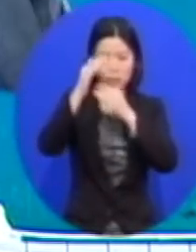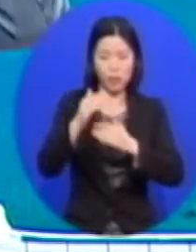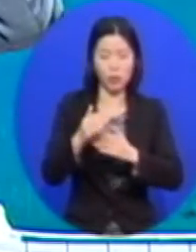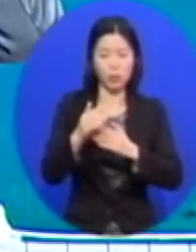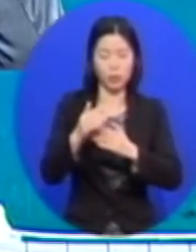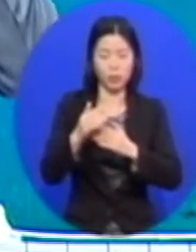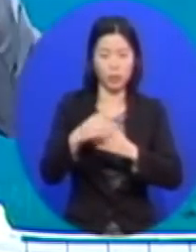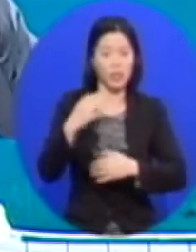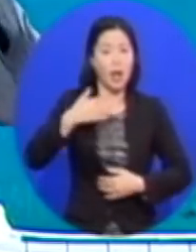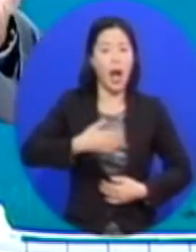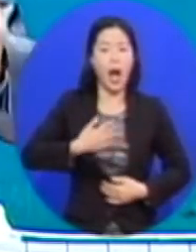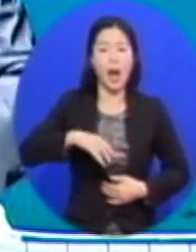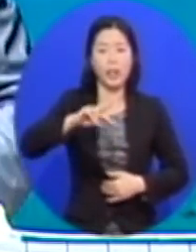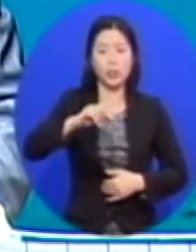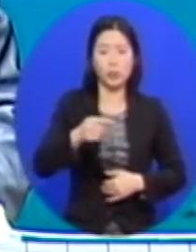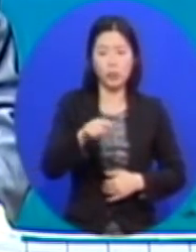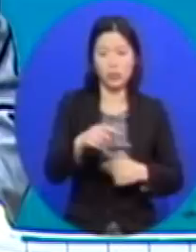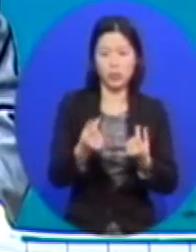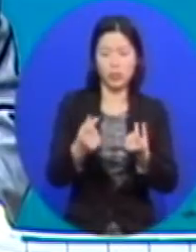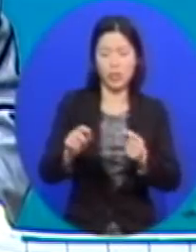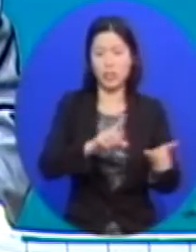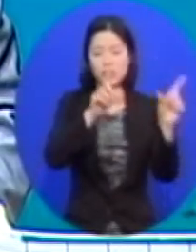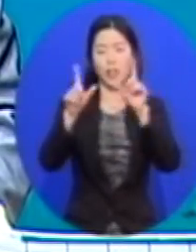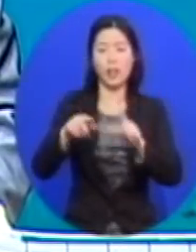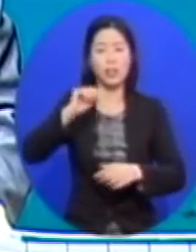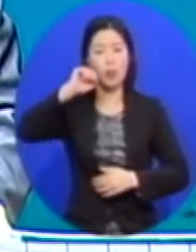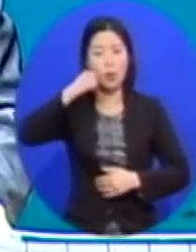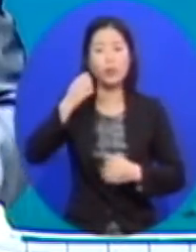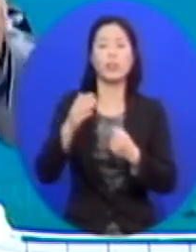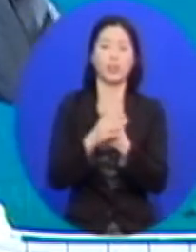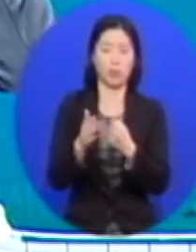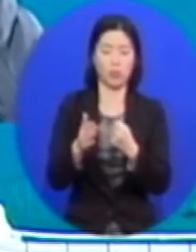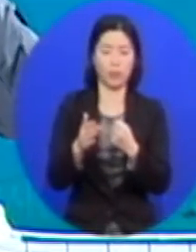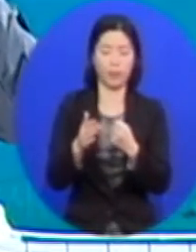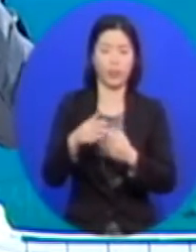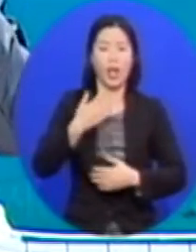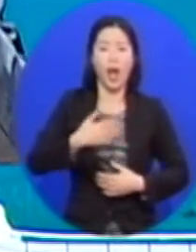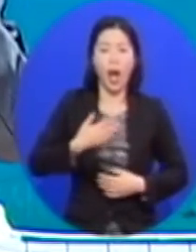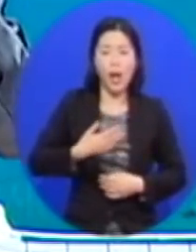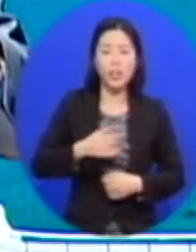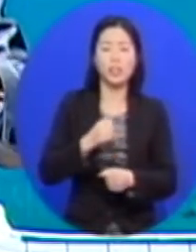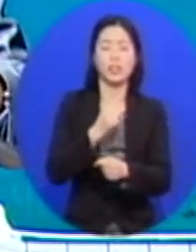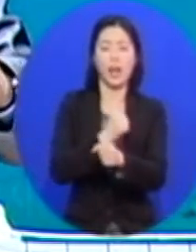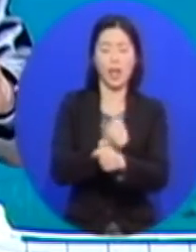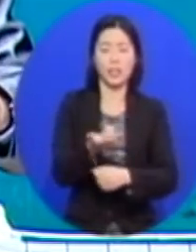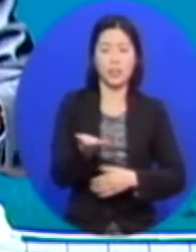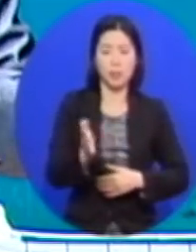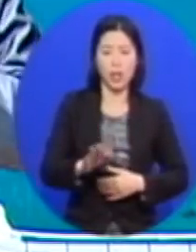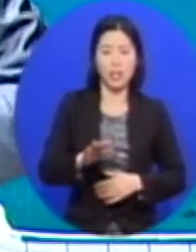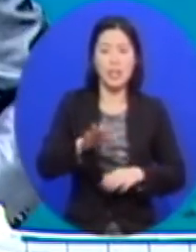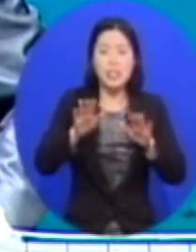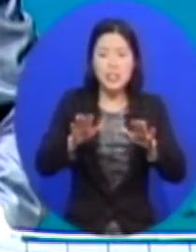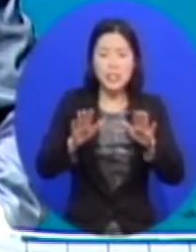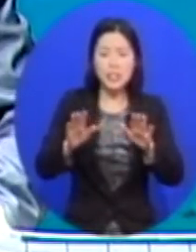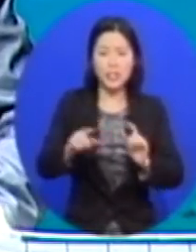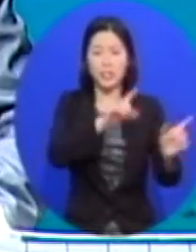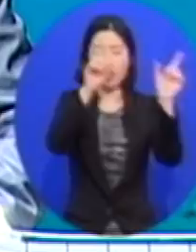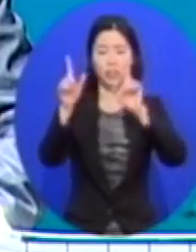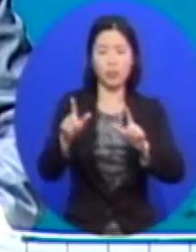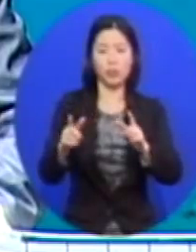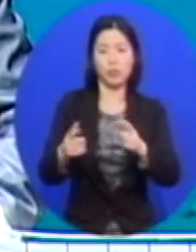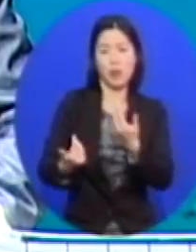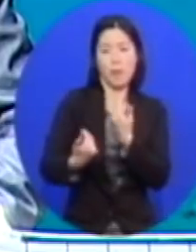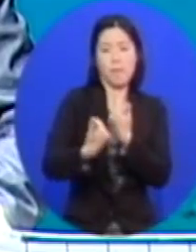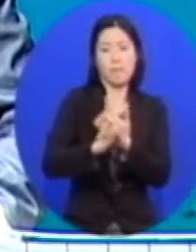알아도 그렇게 안 사라지는데 어떻게 하는 겁니까 알기는 다 아는데 실제로 살기는 정반대로 사라지는데